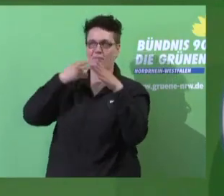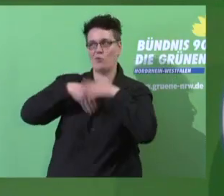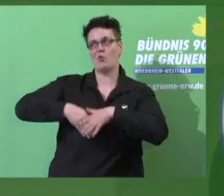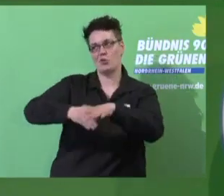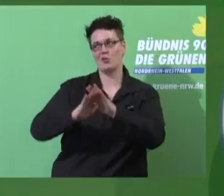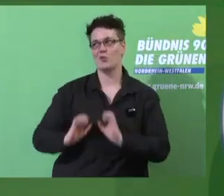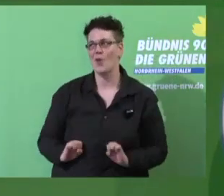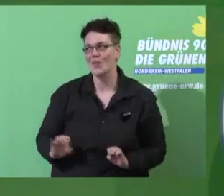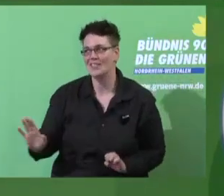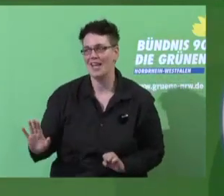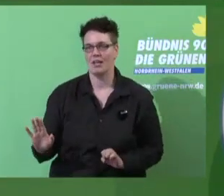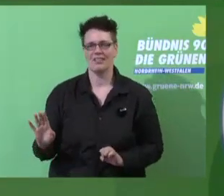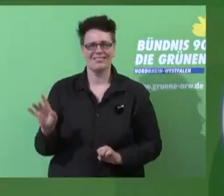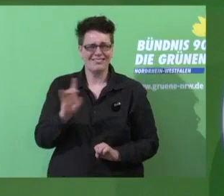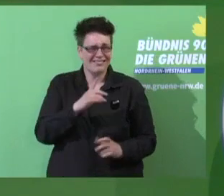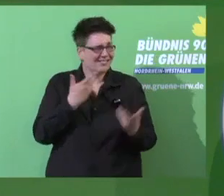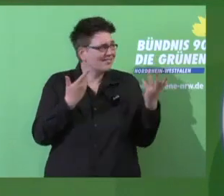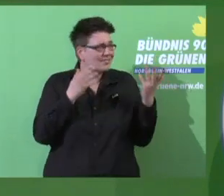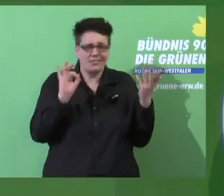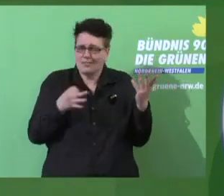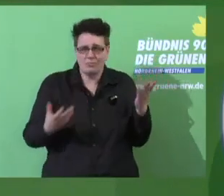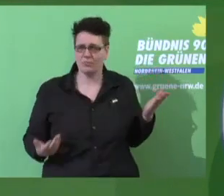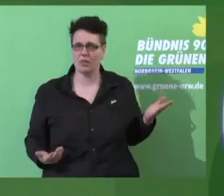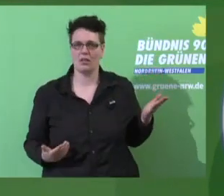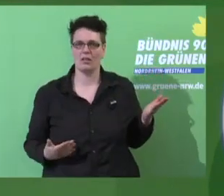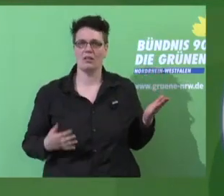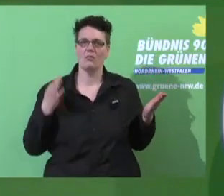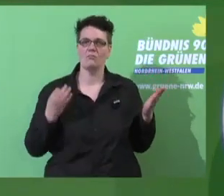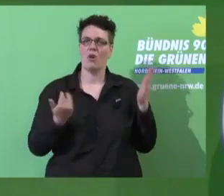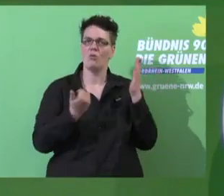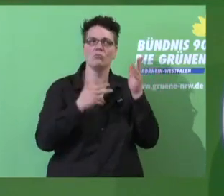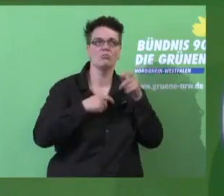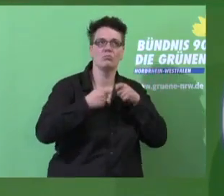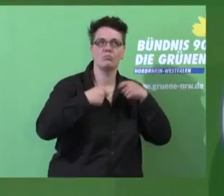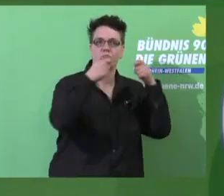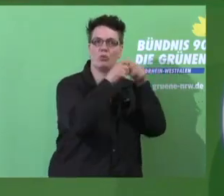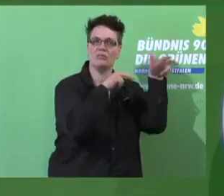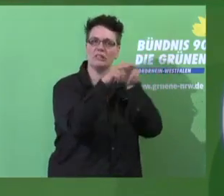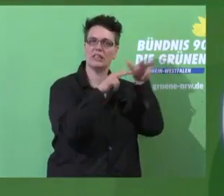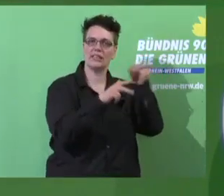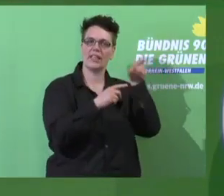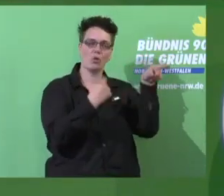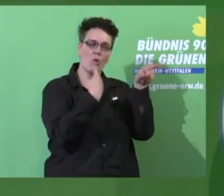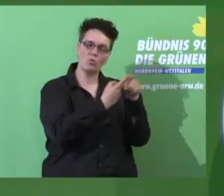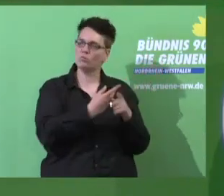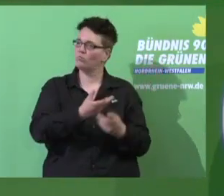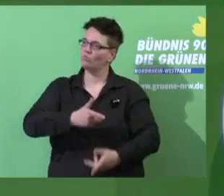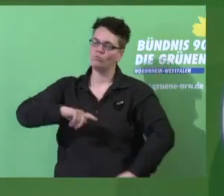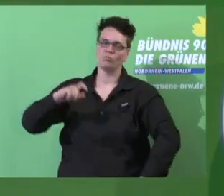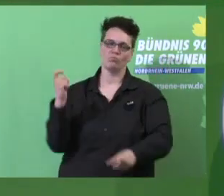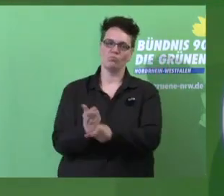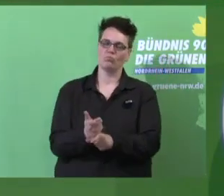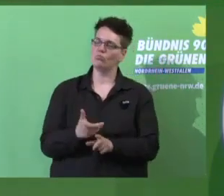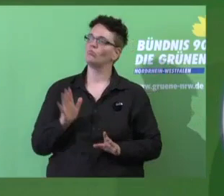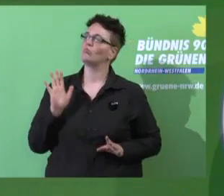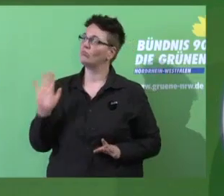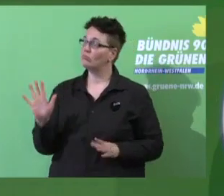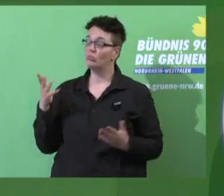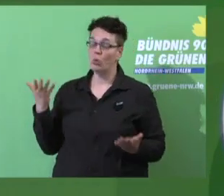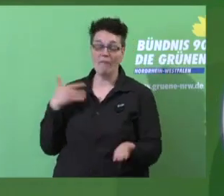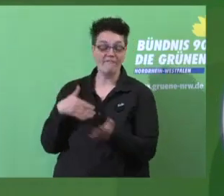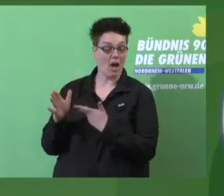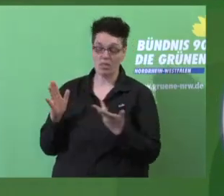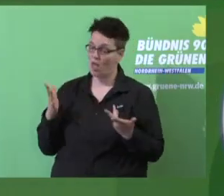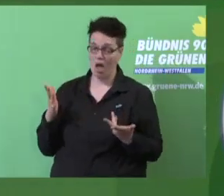Bundesregierung, die zu dieser für uns durchaus zentralen Industrie sagt, Leute, ihr könnt so nicht